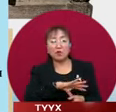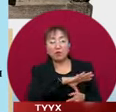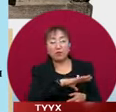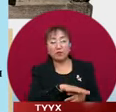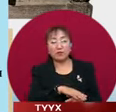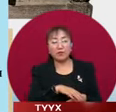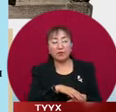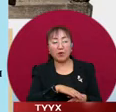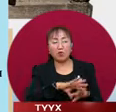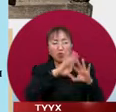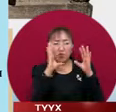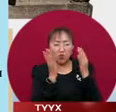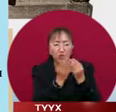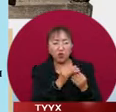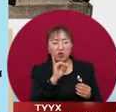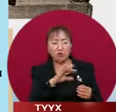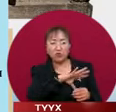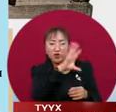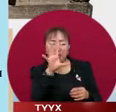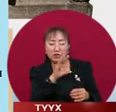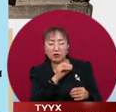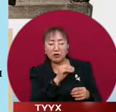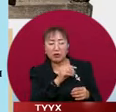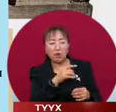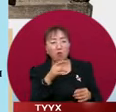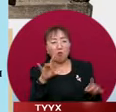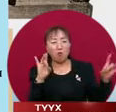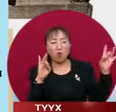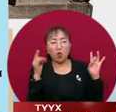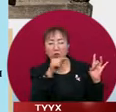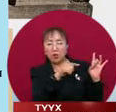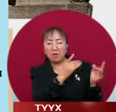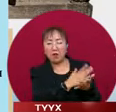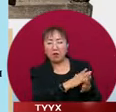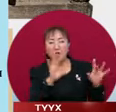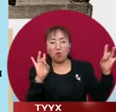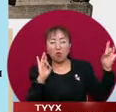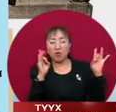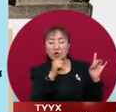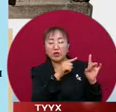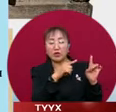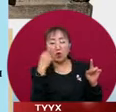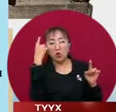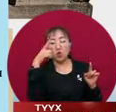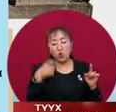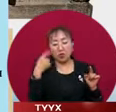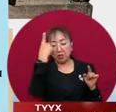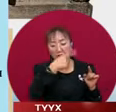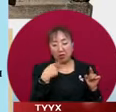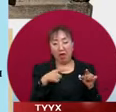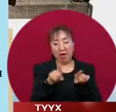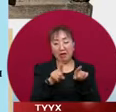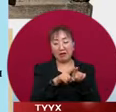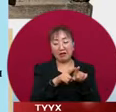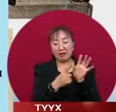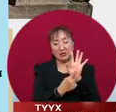бурхантай байдаг. Харин бурхтыг хүнээр төлөөлүүлэн шүтдэг байсан юм байна гэдгийг грекийн соёлоос мэдэж аваад